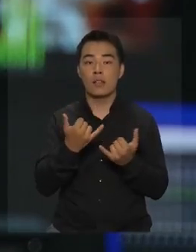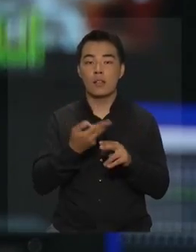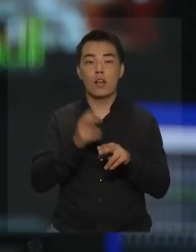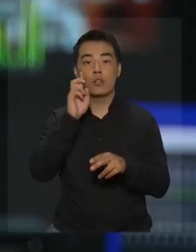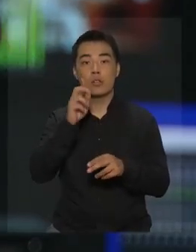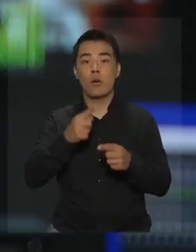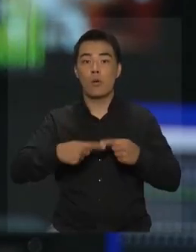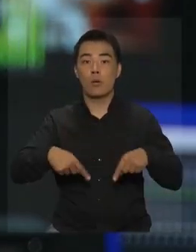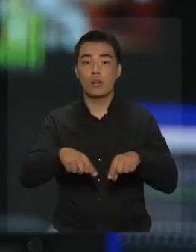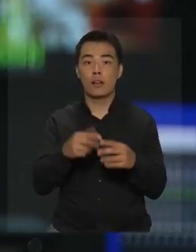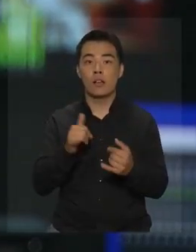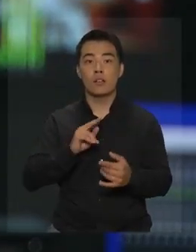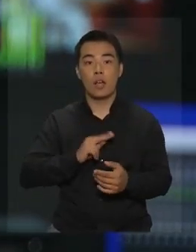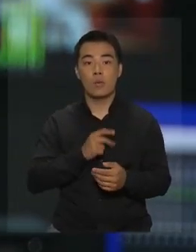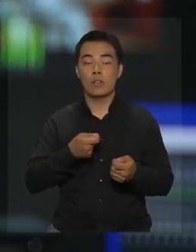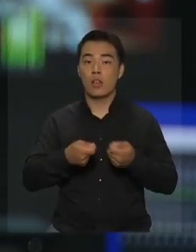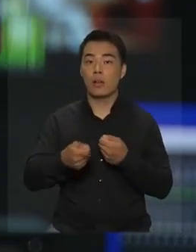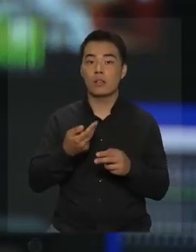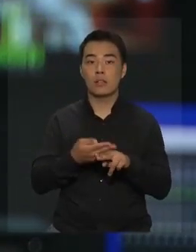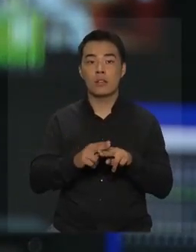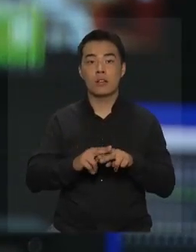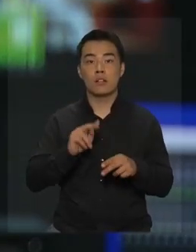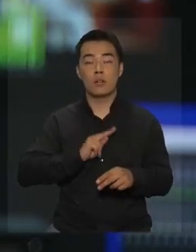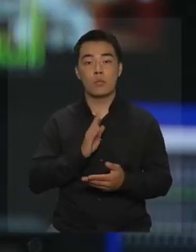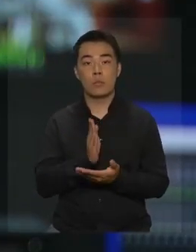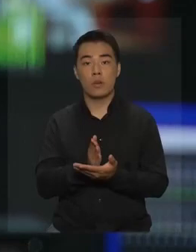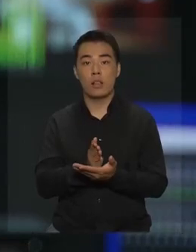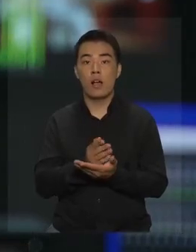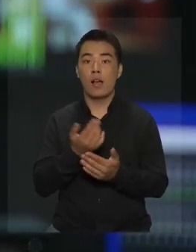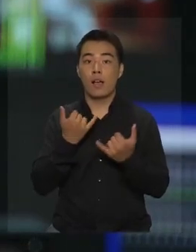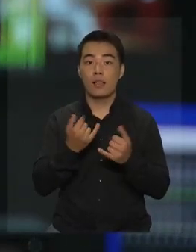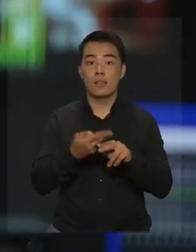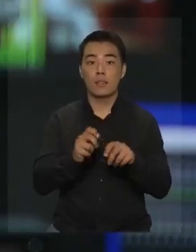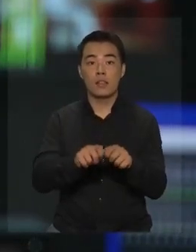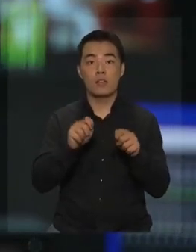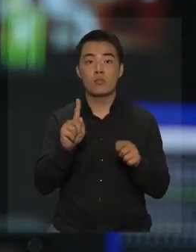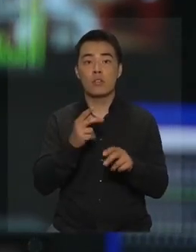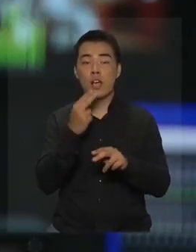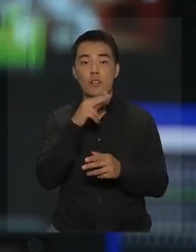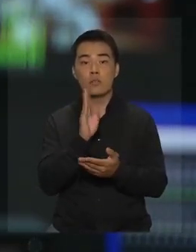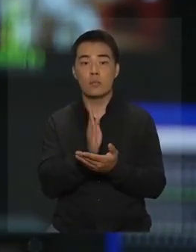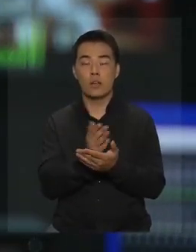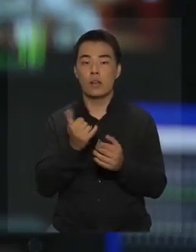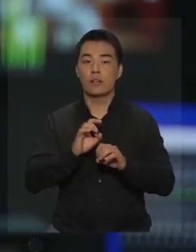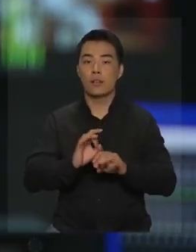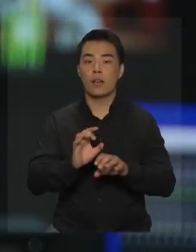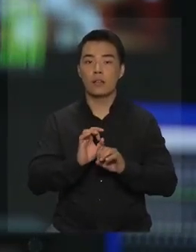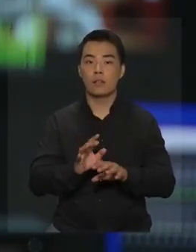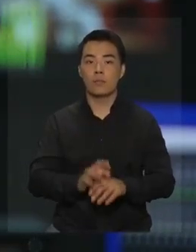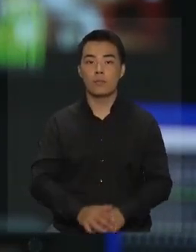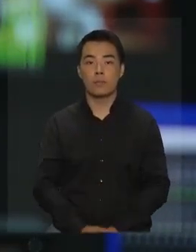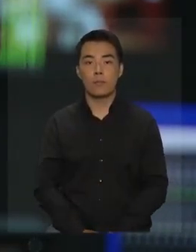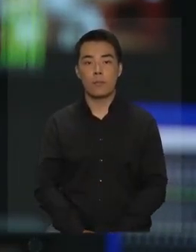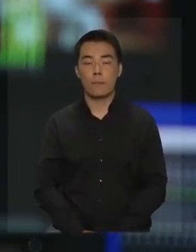мемлекеттік органдар мен квазимемлекеттік сектор ұйымдарында жұмыс істейді. Ал биылғы іріктеу несімен ерекшеленеді? Әріптесім Аружан